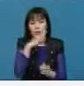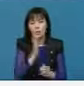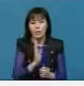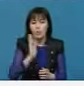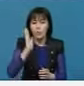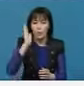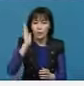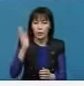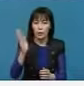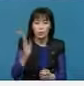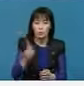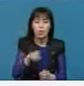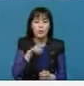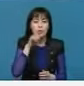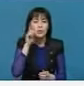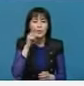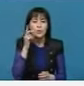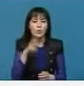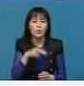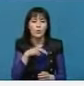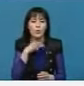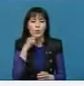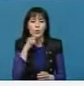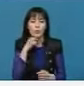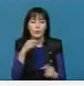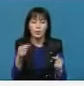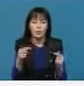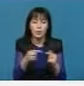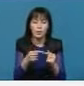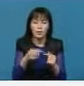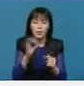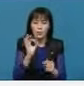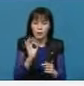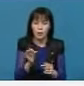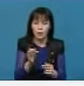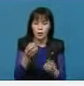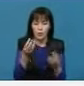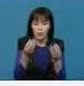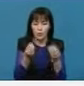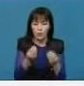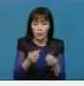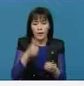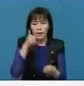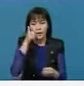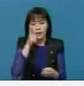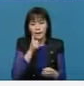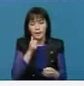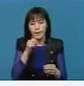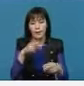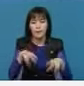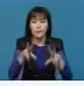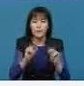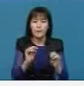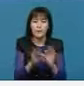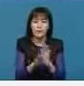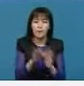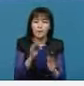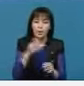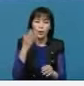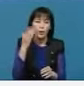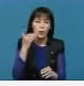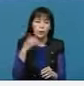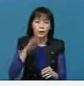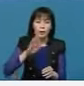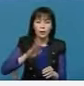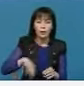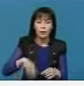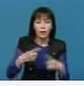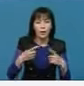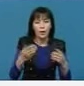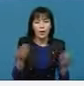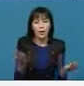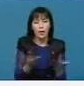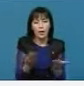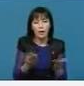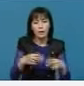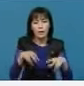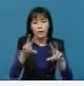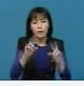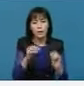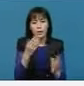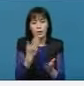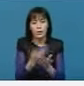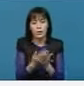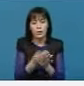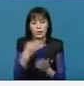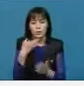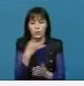үшін жастайынан көңіл бөлген абзал. Сонда ғана күні ертең мамандық таңдау оңай болады. Одан бөлек қандай мамандыққа сұраныс көп болатынына